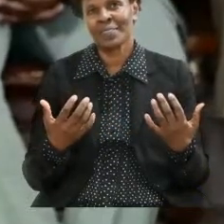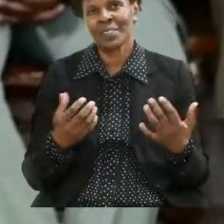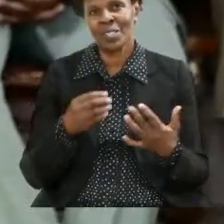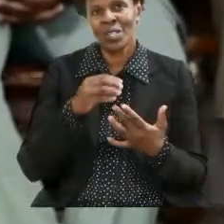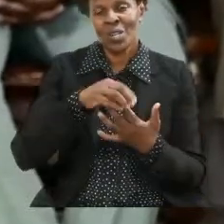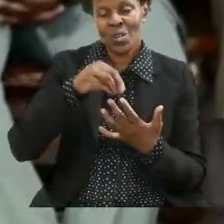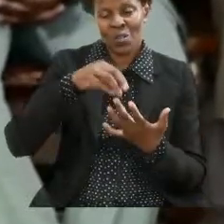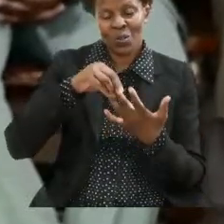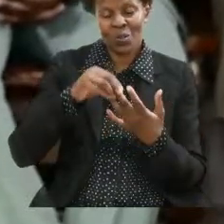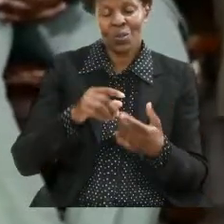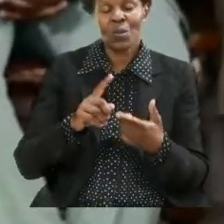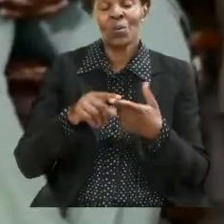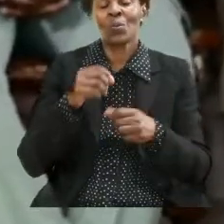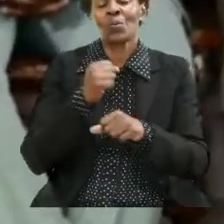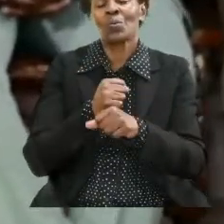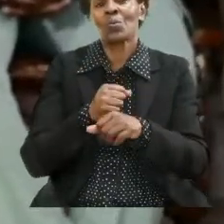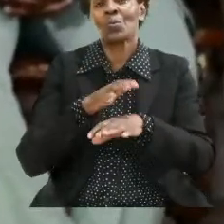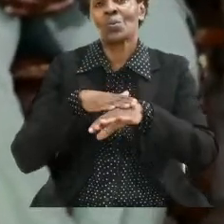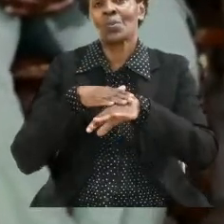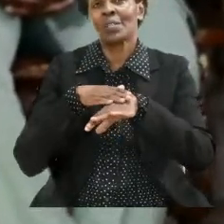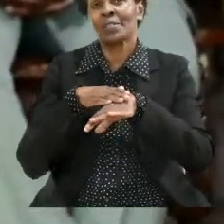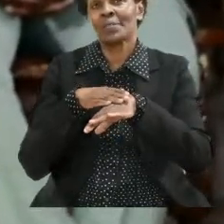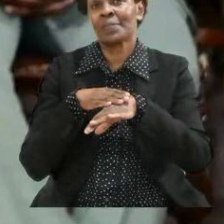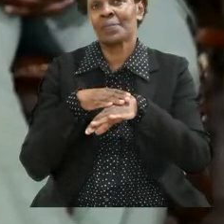cagũrai gwĩka wega